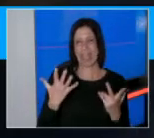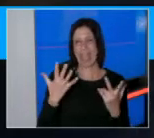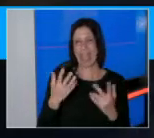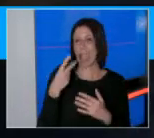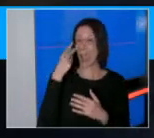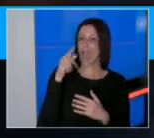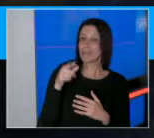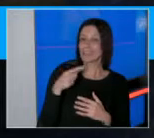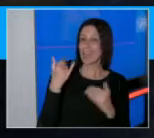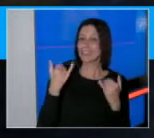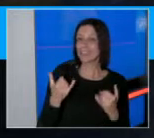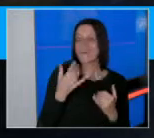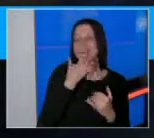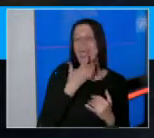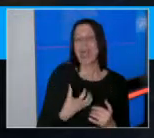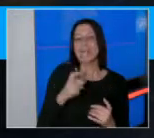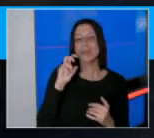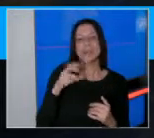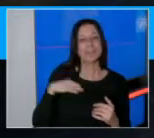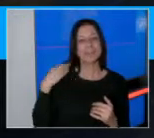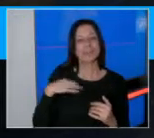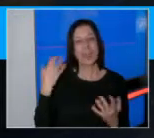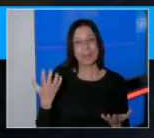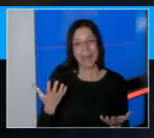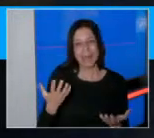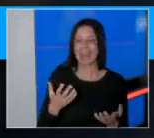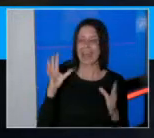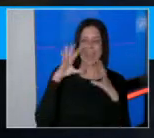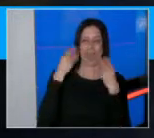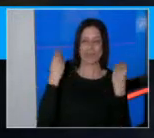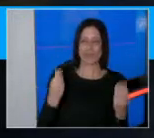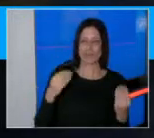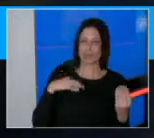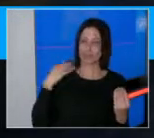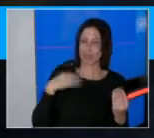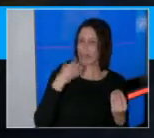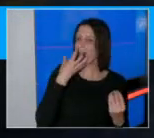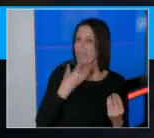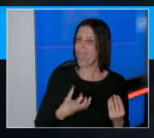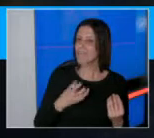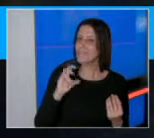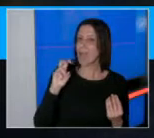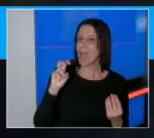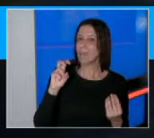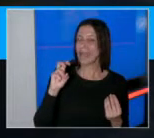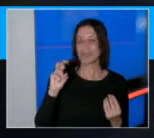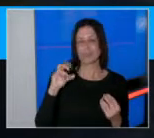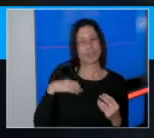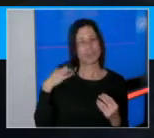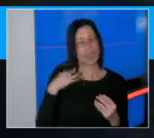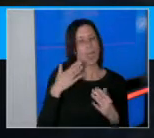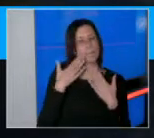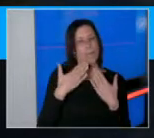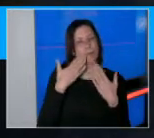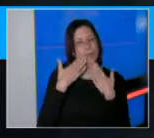רואים אותי עכשיו? כן, ערב טוב הרב עבדי, מה שלומך? כן, רואים אותי עכשיו. ערב טוב, מה שלומך? כן, כן. ברוך השם,